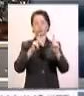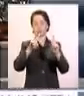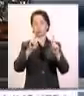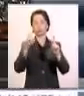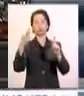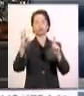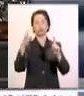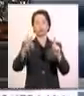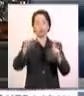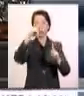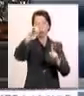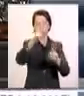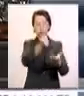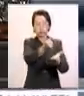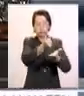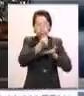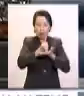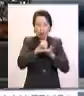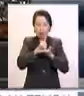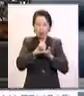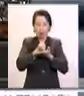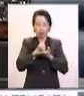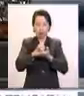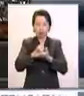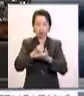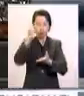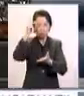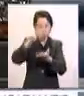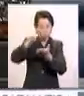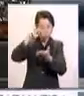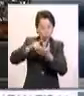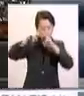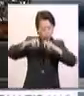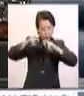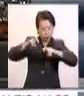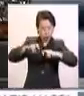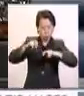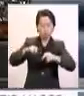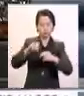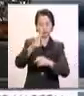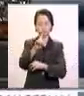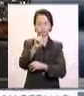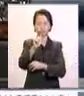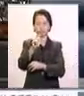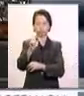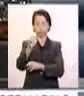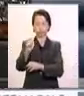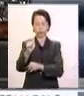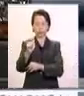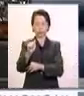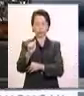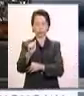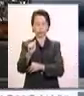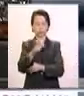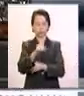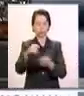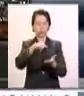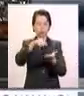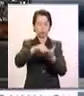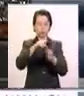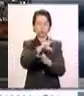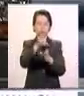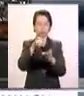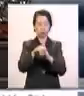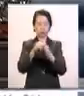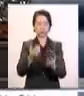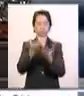2019 bagi membantu kerjaan menganalisis data dan cadangan berkenaan. Ini